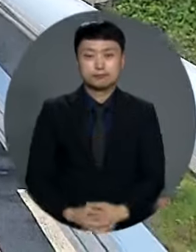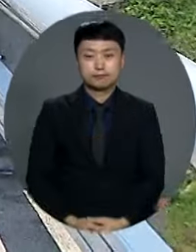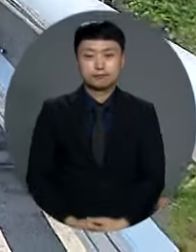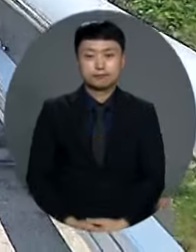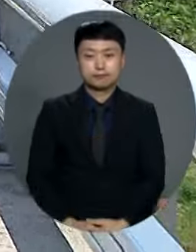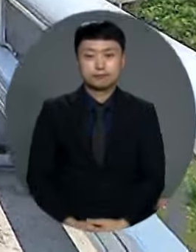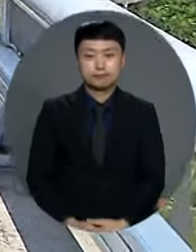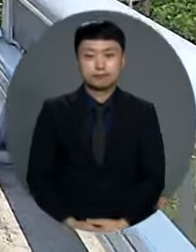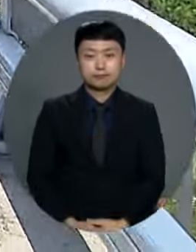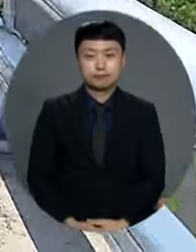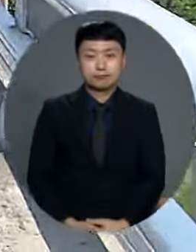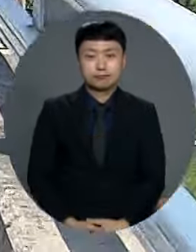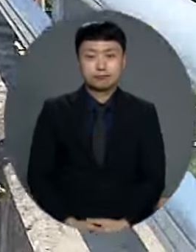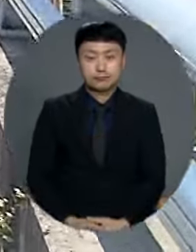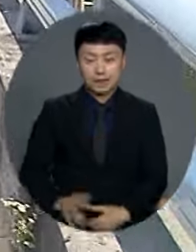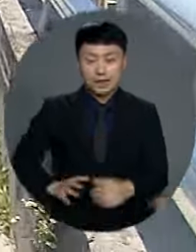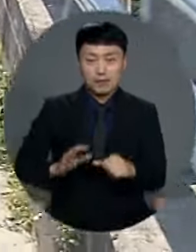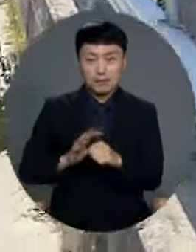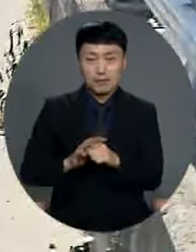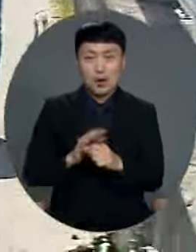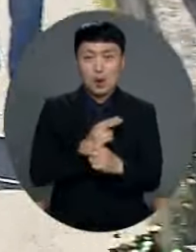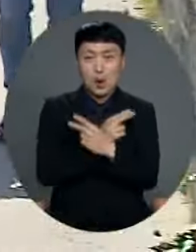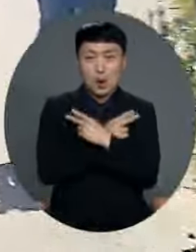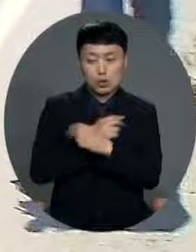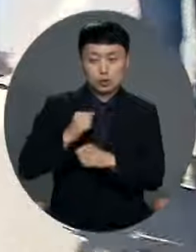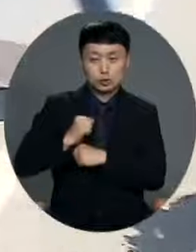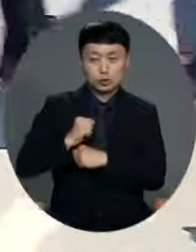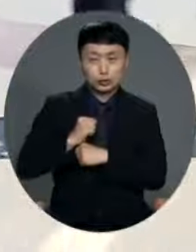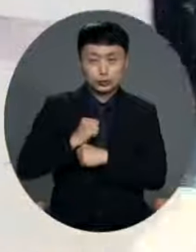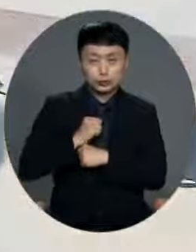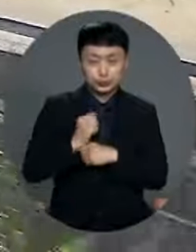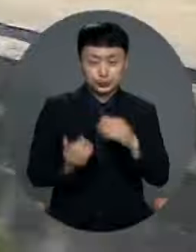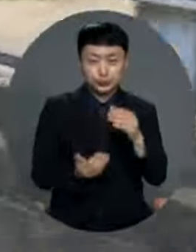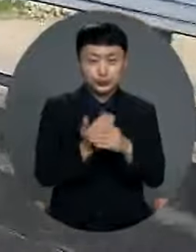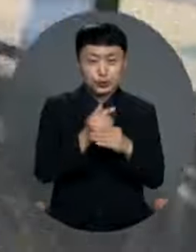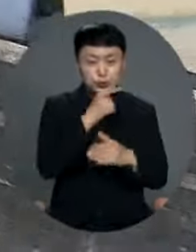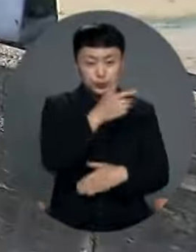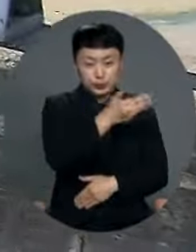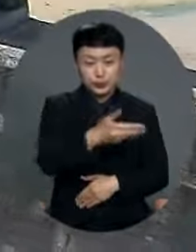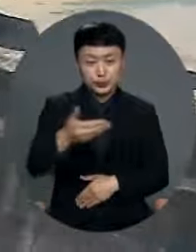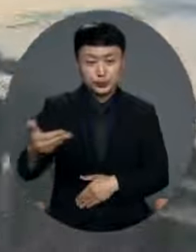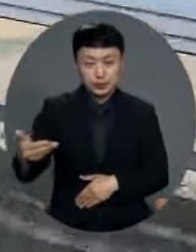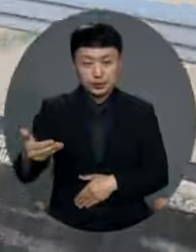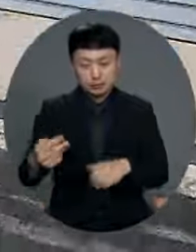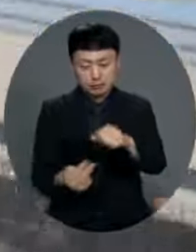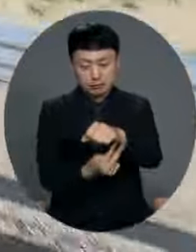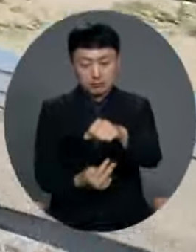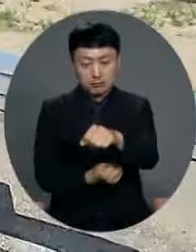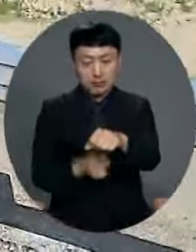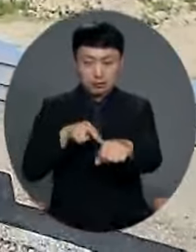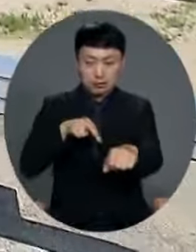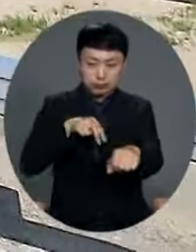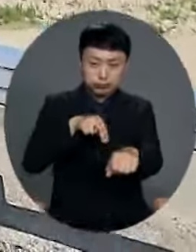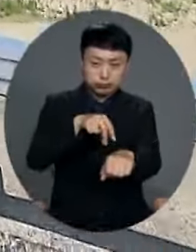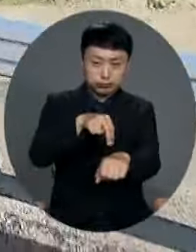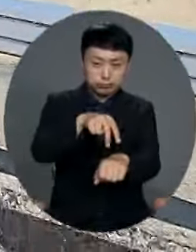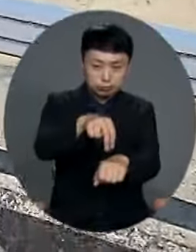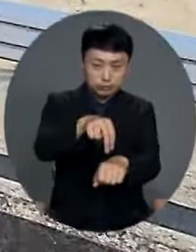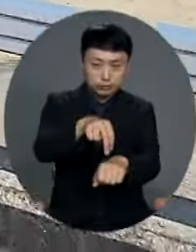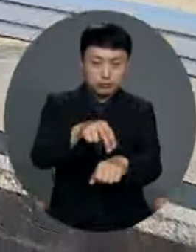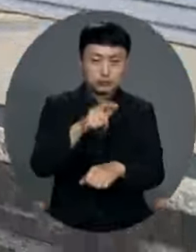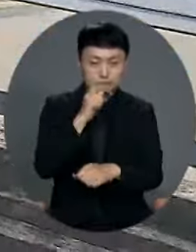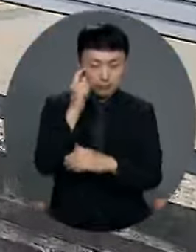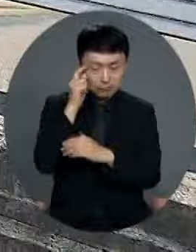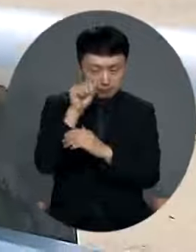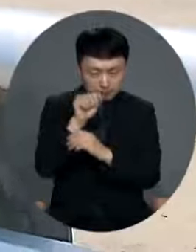기자입니다 해병제 전투복 차림의 군인이 사고가 났던 하천 위 다리를 홀로 걸어갑니다 잠시간의